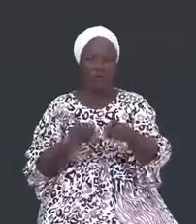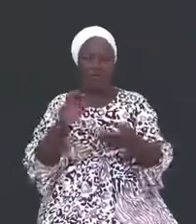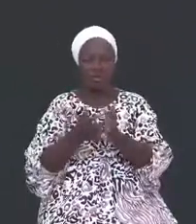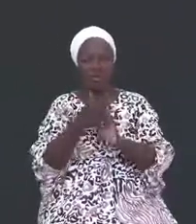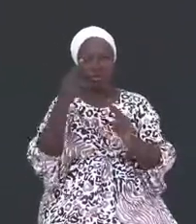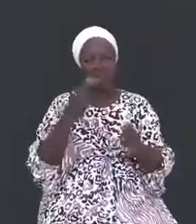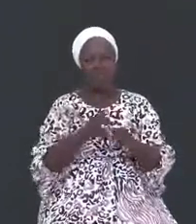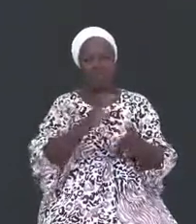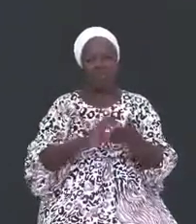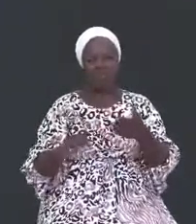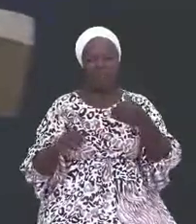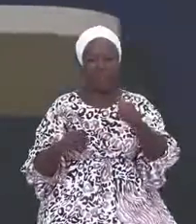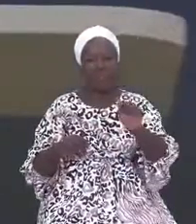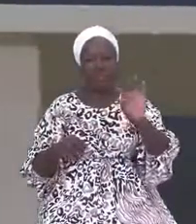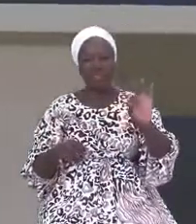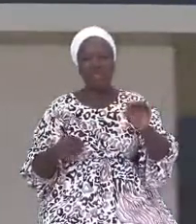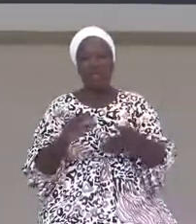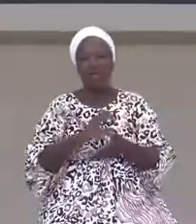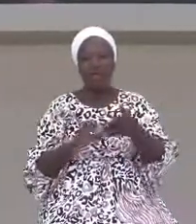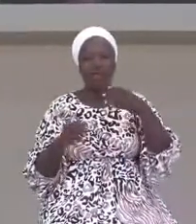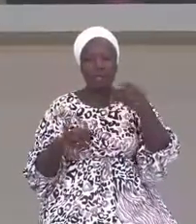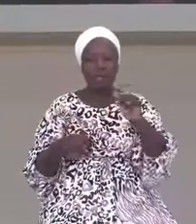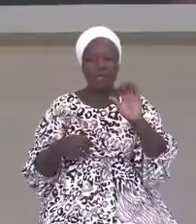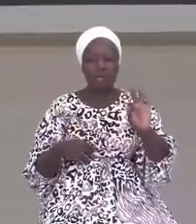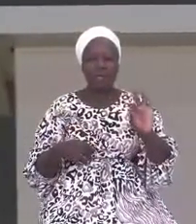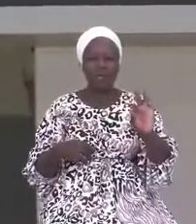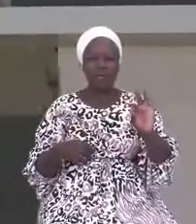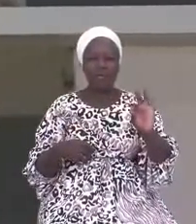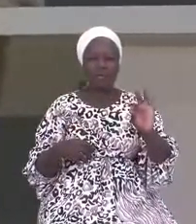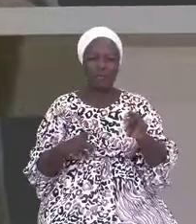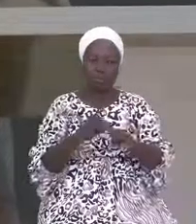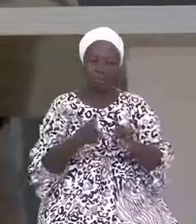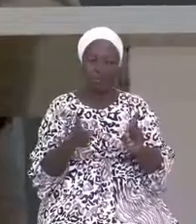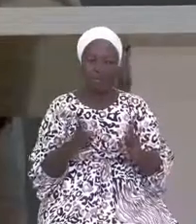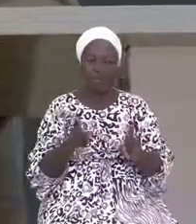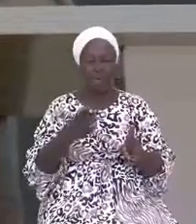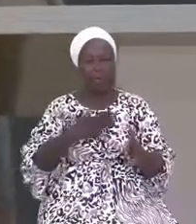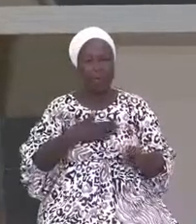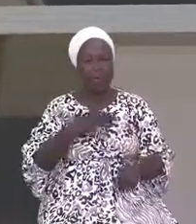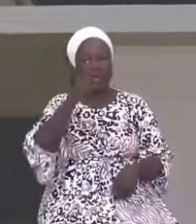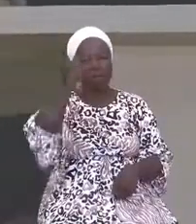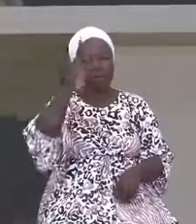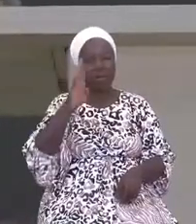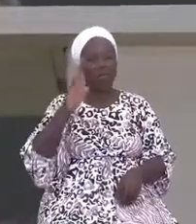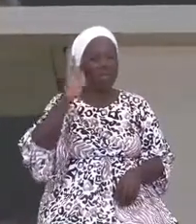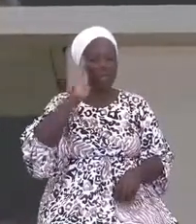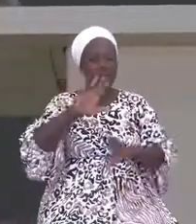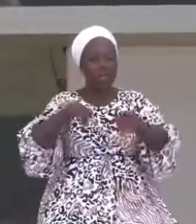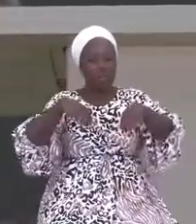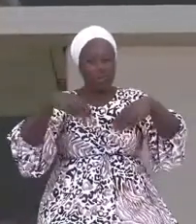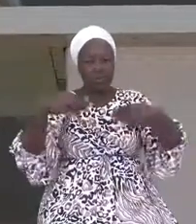versez 19 verset 19 et mon Dieu pour voir